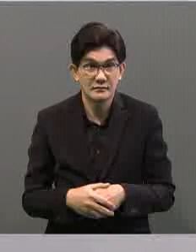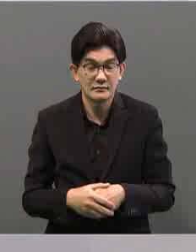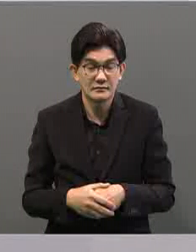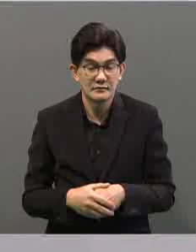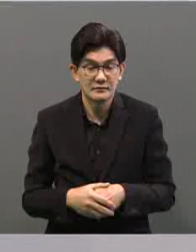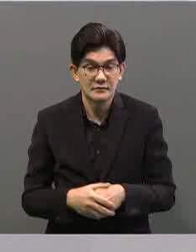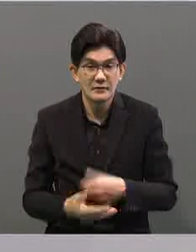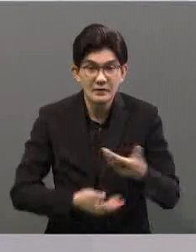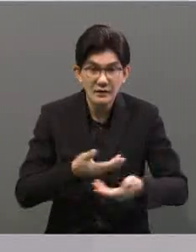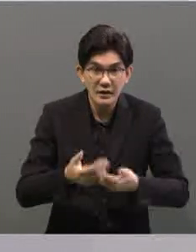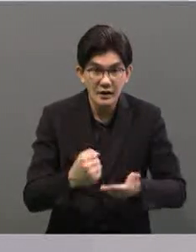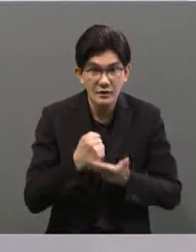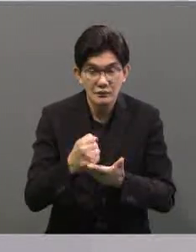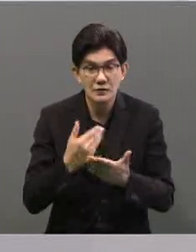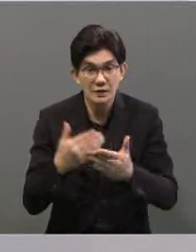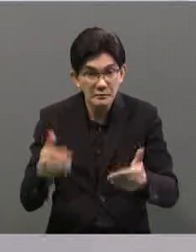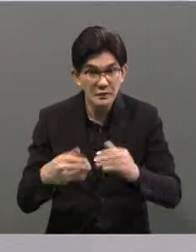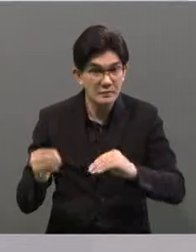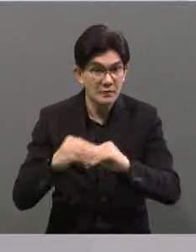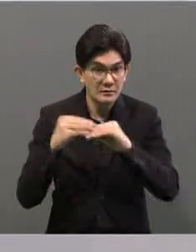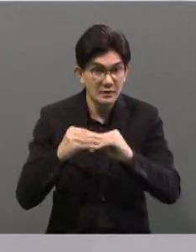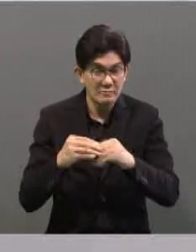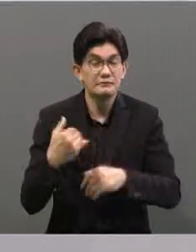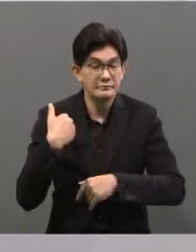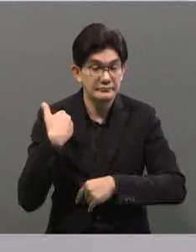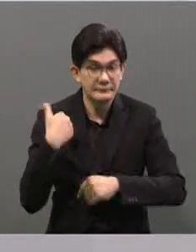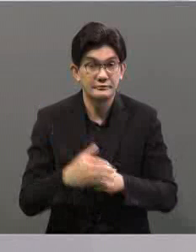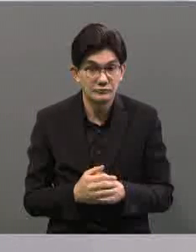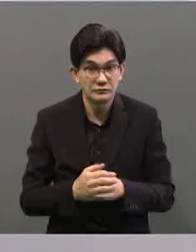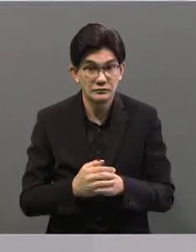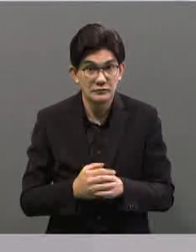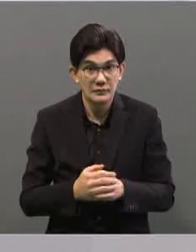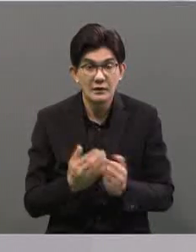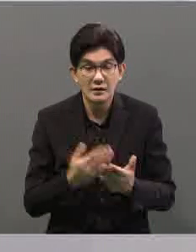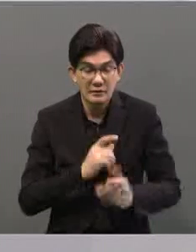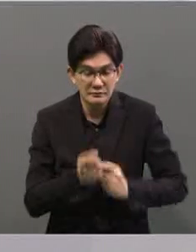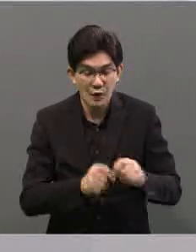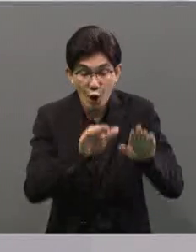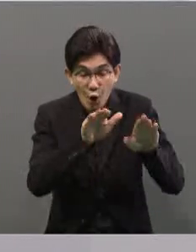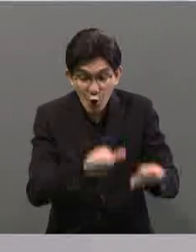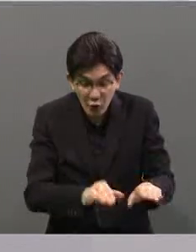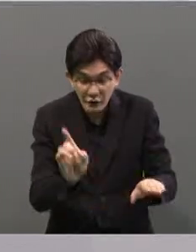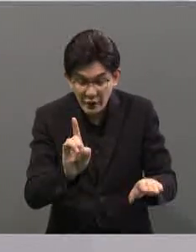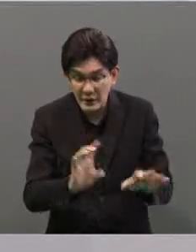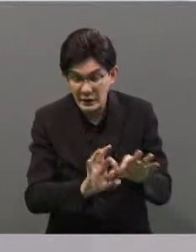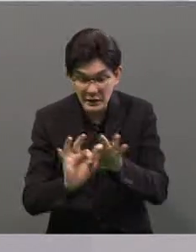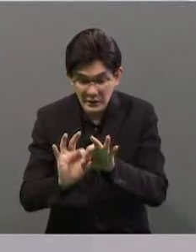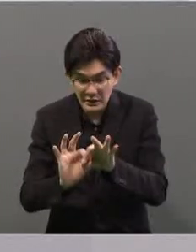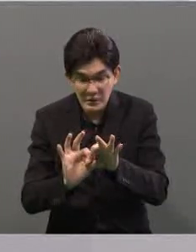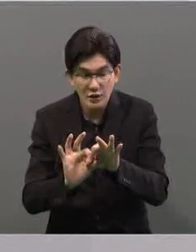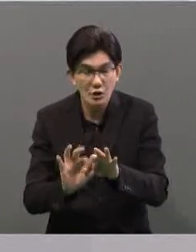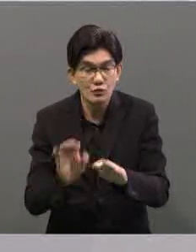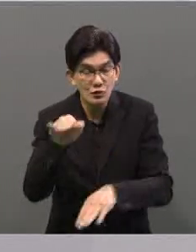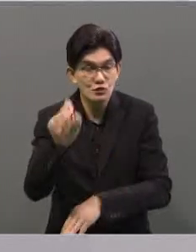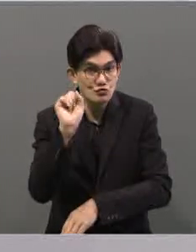อ่ะจากเรื่องของการค้าการขายที่ช่วยเพิ่มรายได้ครับให้กับผู้ค้าผู้ขายต่างๆมาดูเรื่องของการลดรายจ่ายกันหน่อยนะโดยเฉพาะเรื่องของค่าผ่านทางพิ